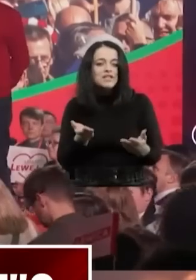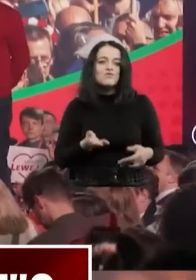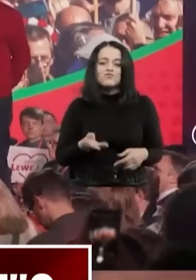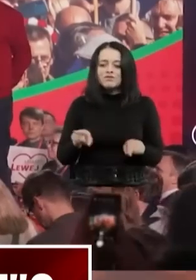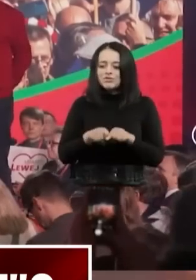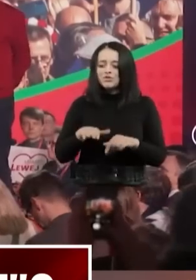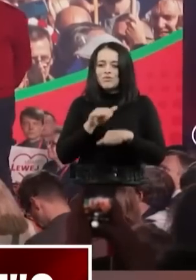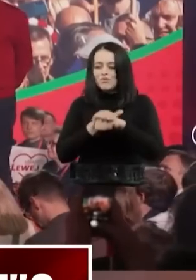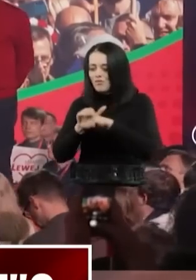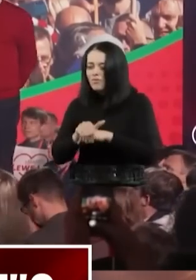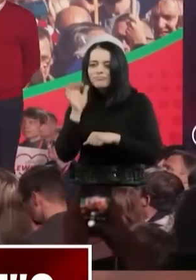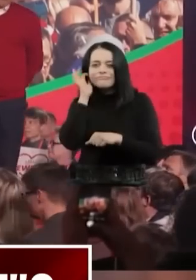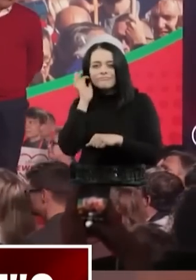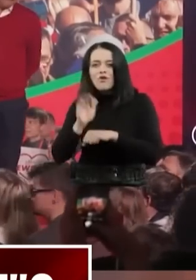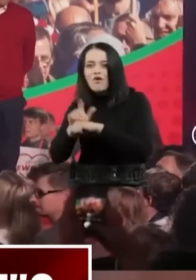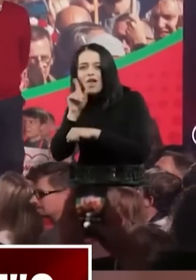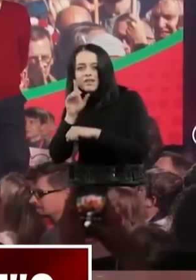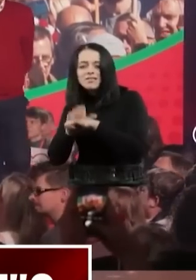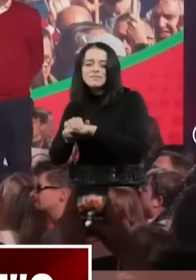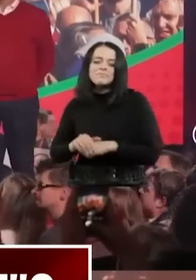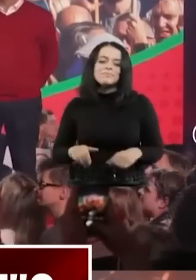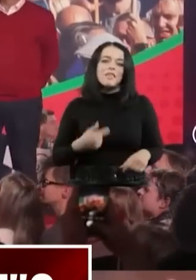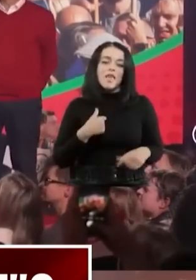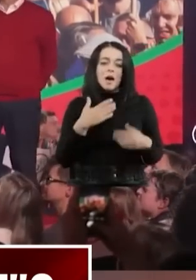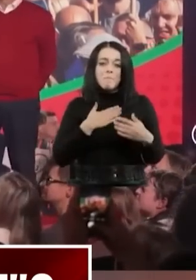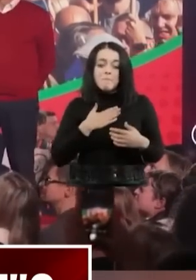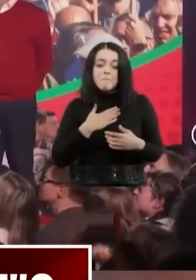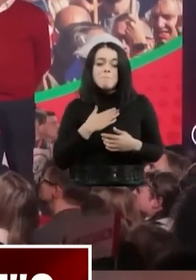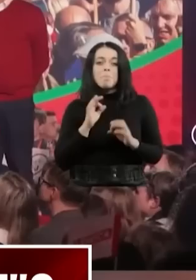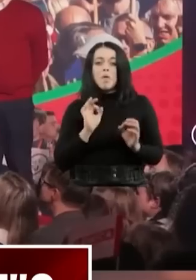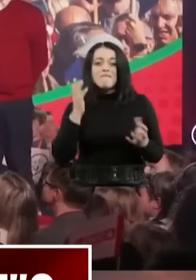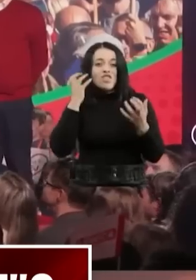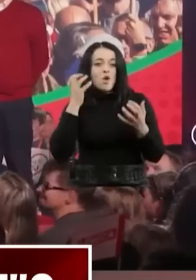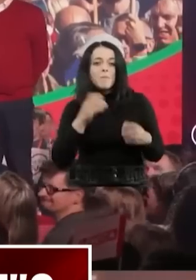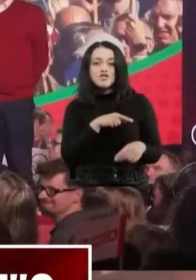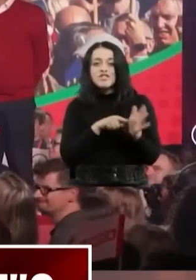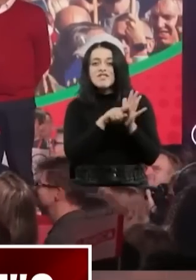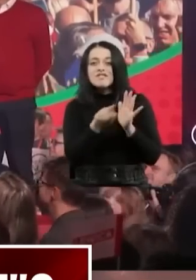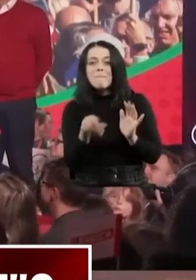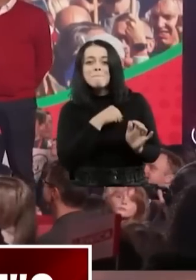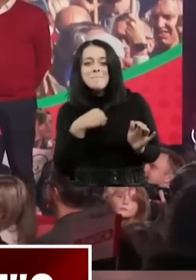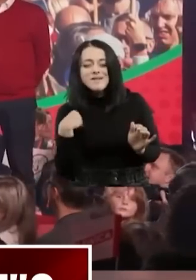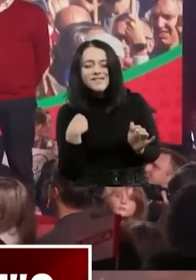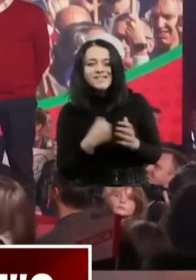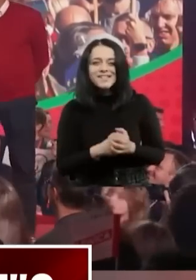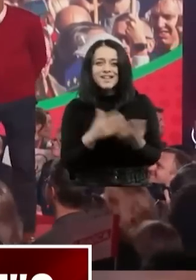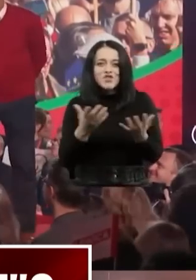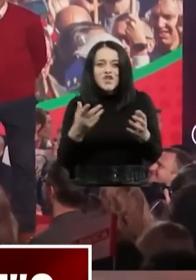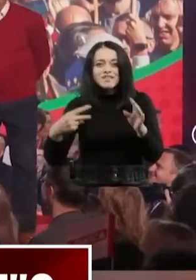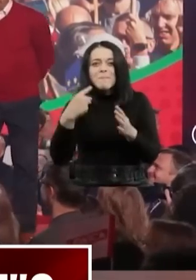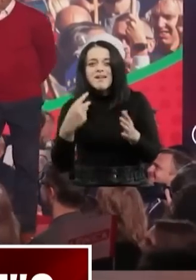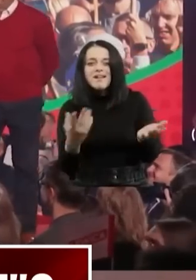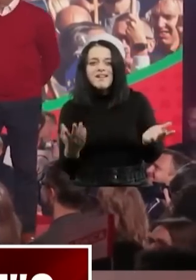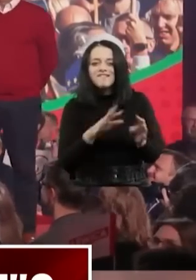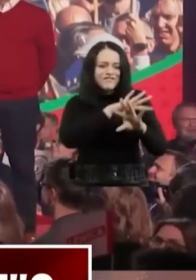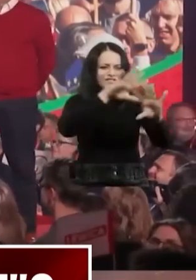przecież częścią Koalicji Obywatelskiej. W obecnej chwili Donald Tusk, jego ugrupowanie ma 157 szabel